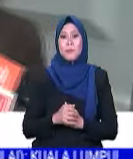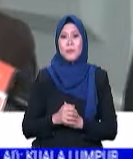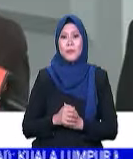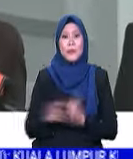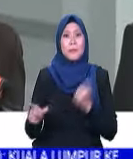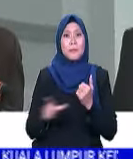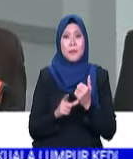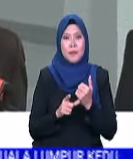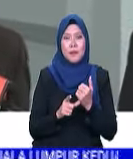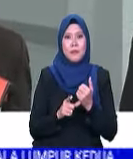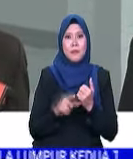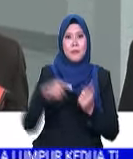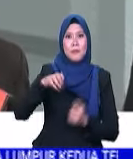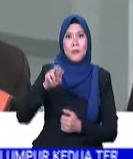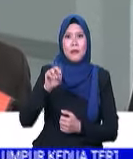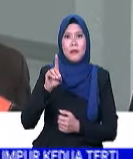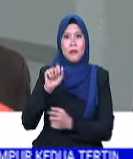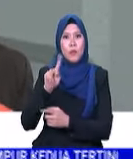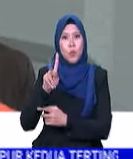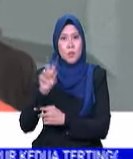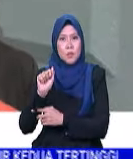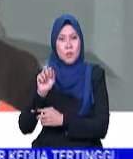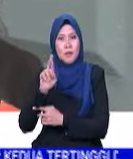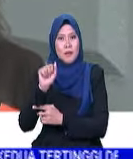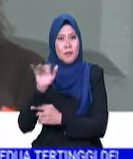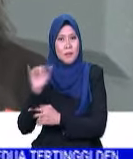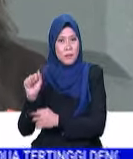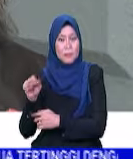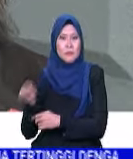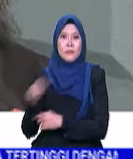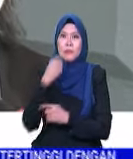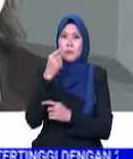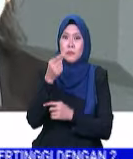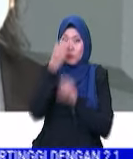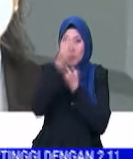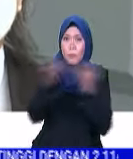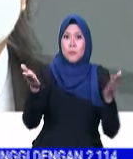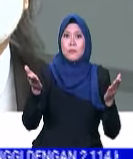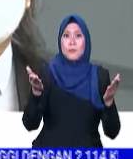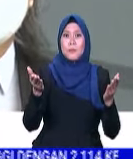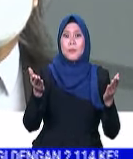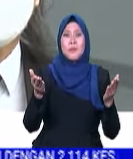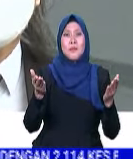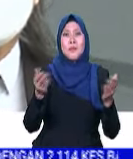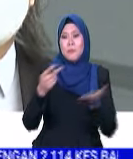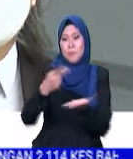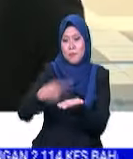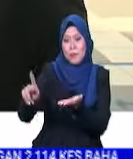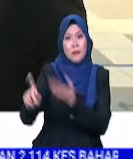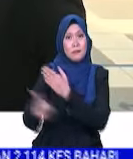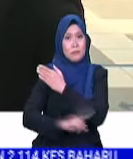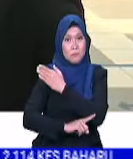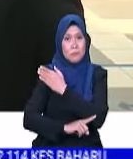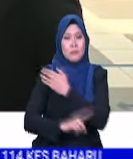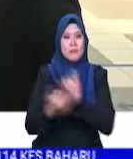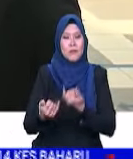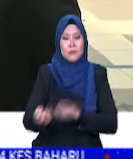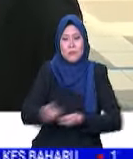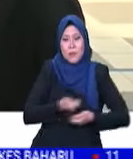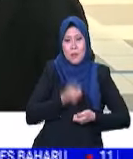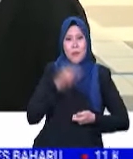Timbalan Pendakwa Raya Datuk Ishak Muhammad Yusof dan Muhammad Ashraf Adrin Kamarul memaklumkan susulan pembayaran kompaun pihaknya menarik